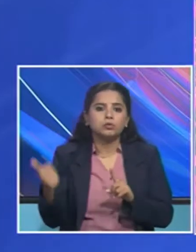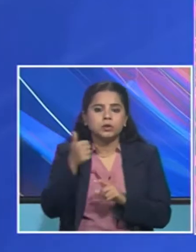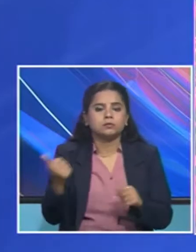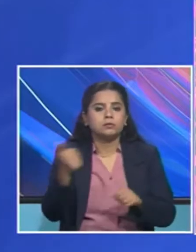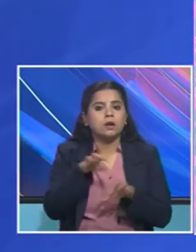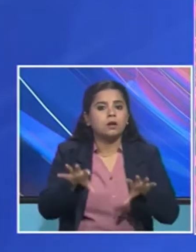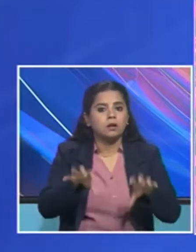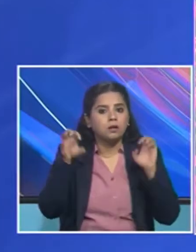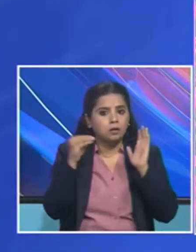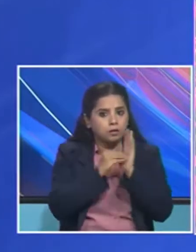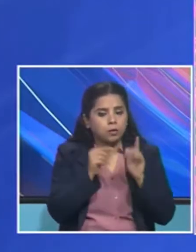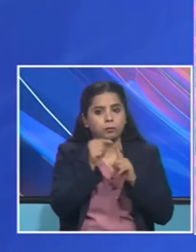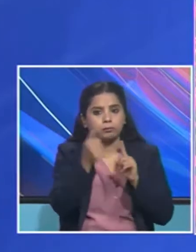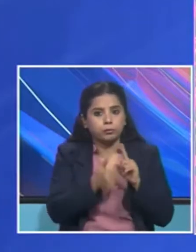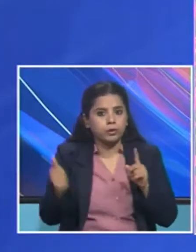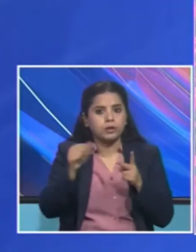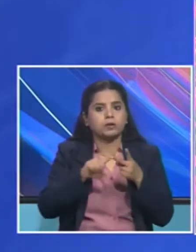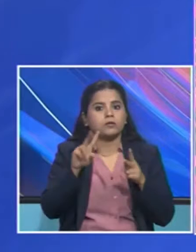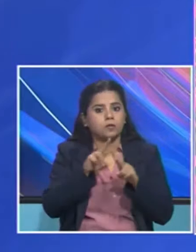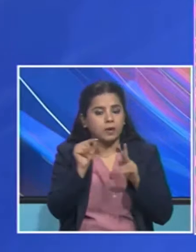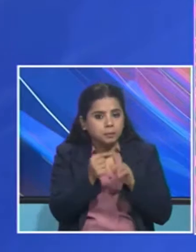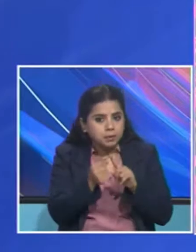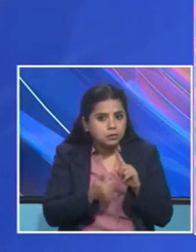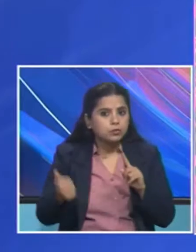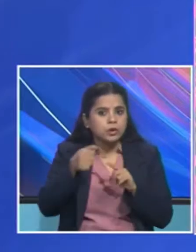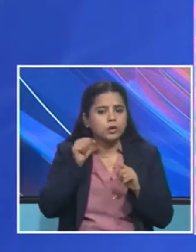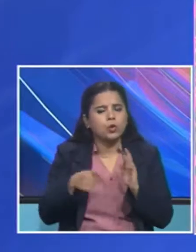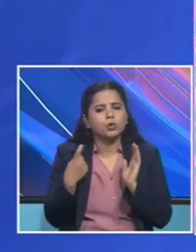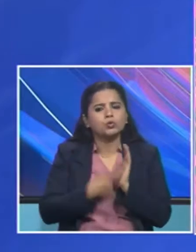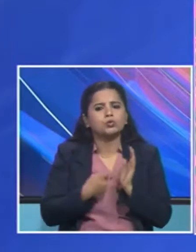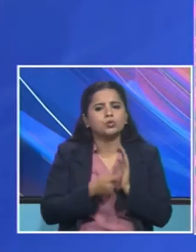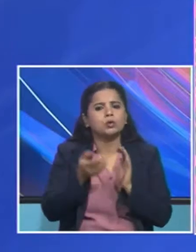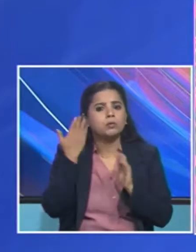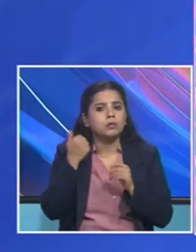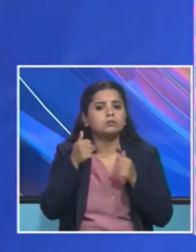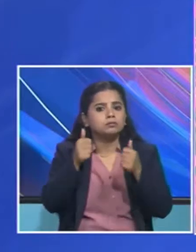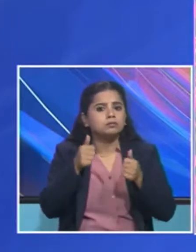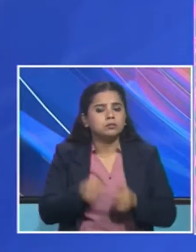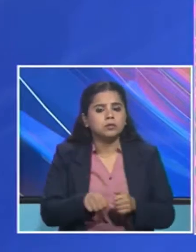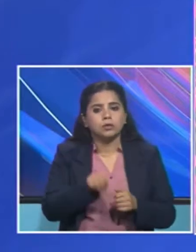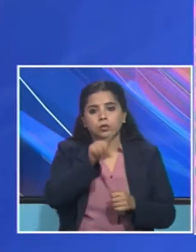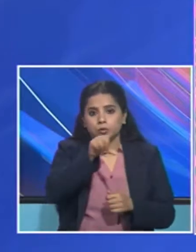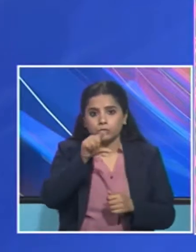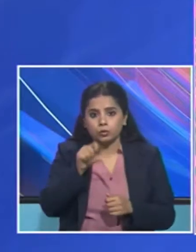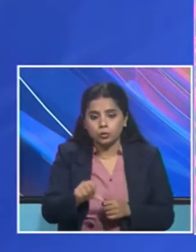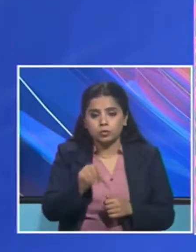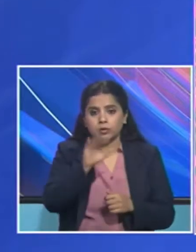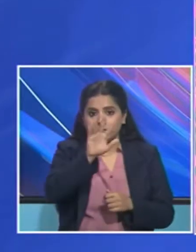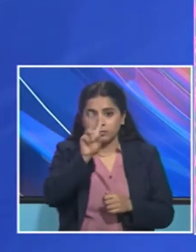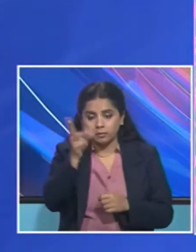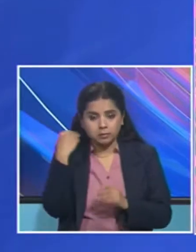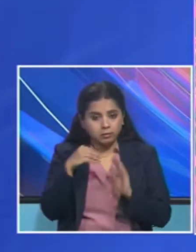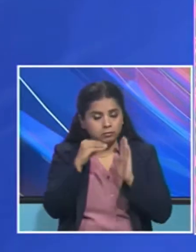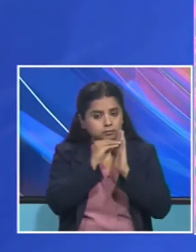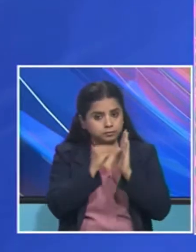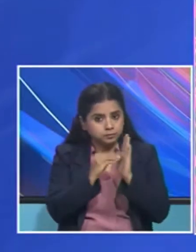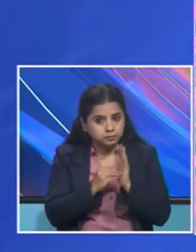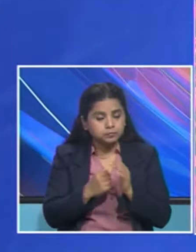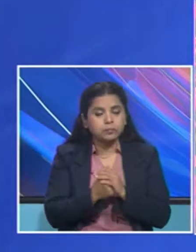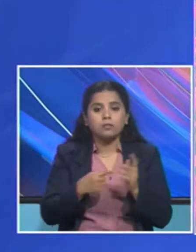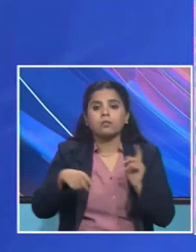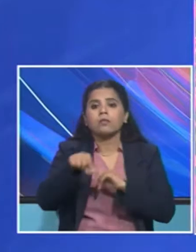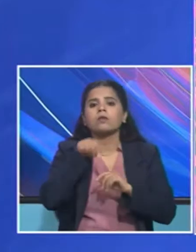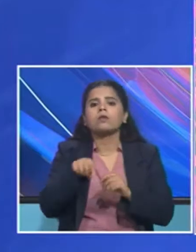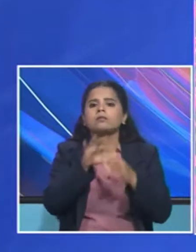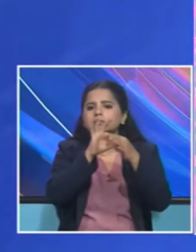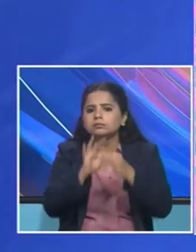तथा राष्ट्रपतीय और उपराष्ट्रपतीय निर्वाचन अधिनियम 1952 के उपबंधों और तदधीन